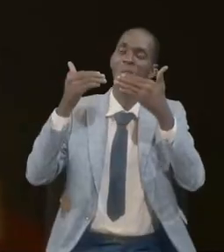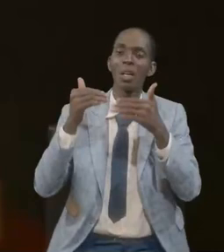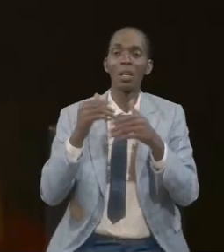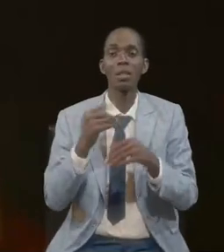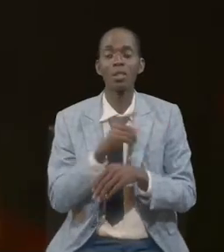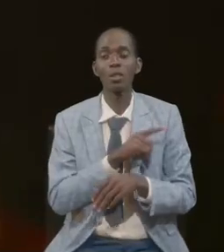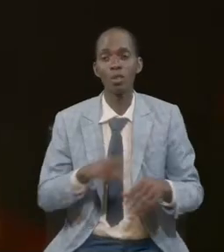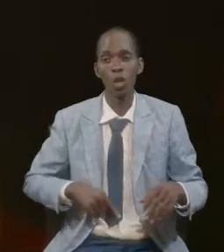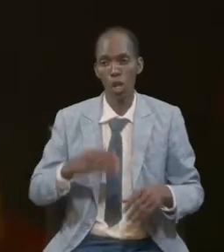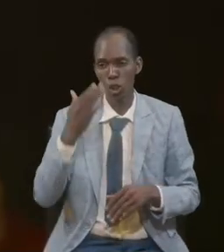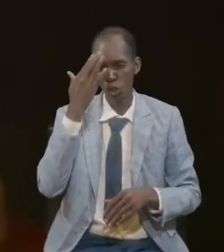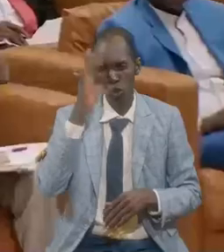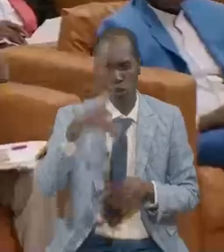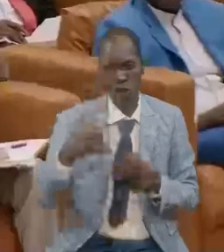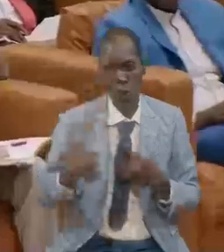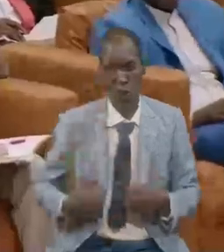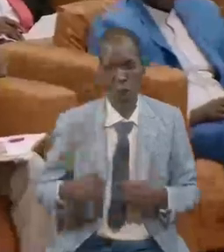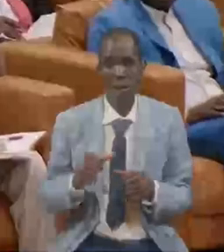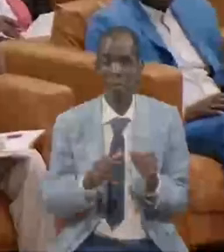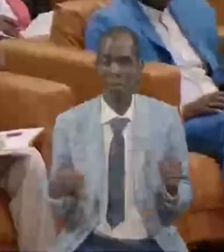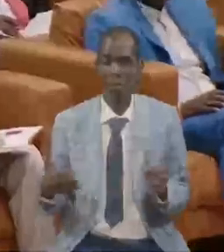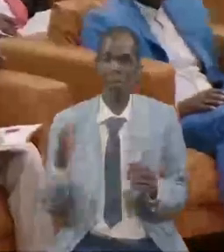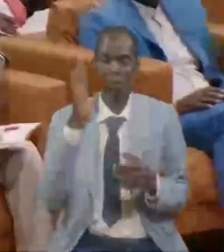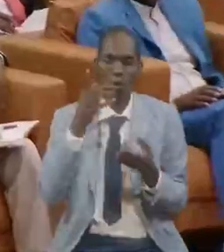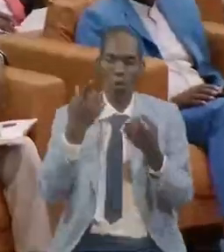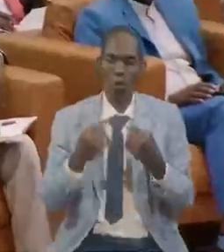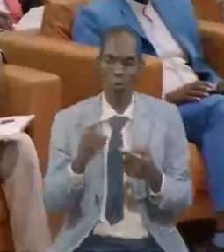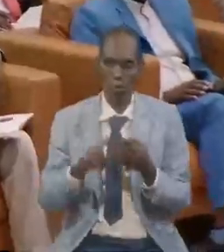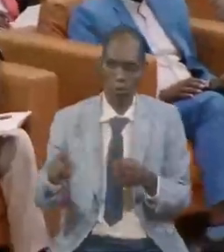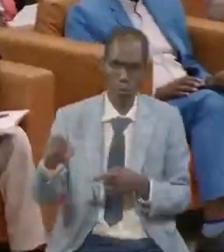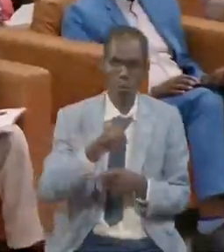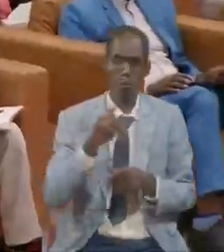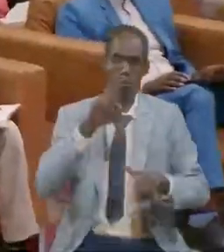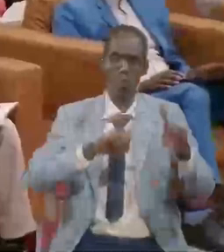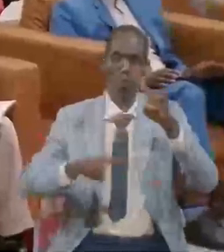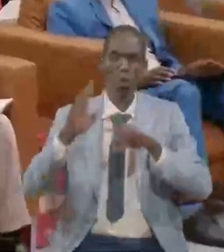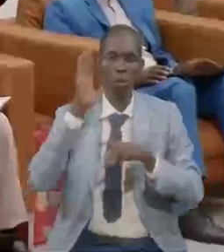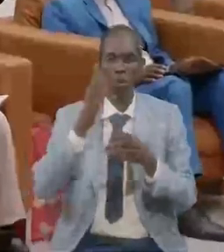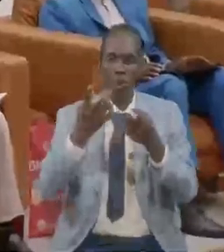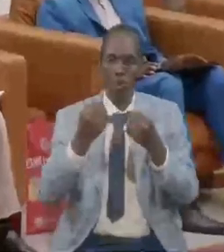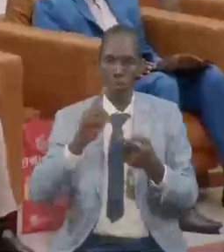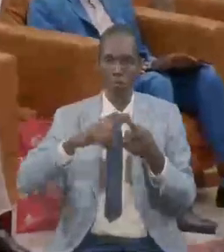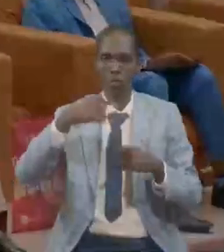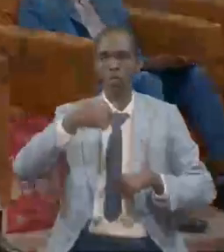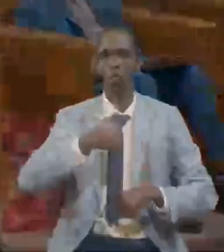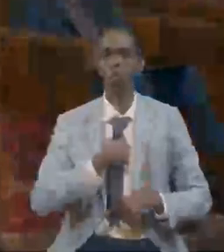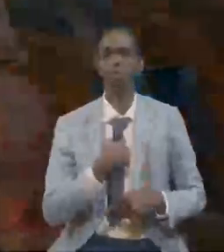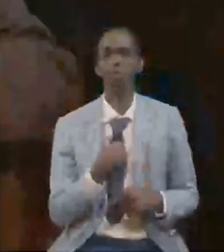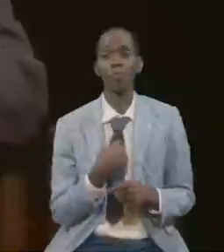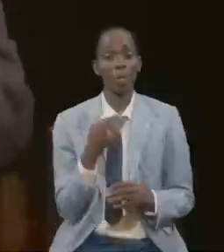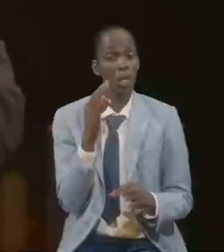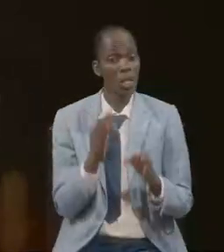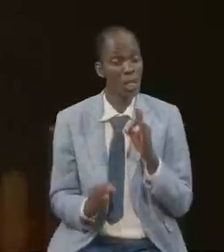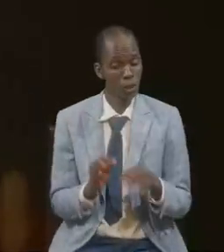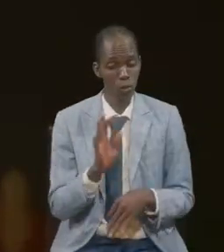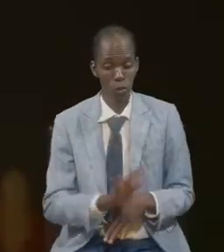pour toutes choses, le Seigneur connaît votre cœur et vos besoins viendront à vous. Mes besoins viendront à moi. Et